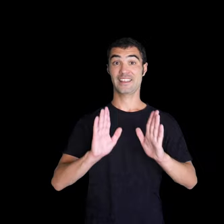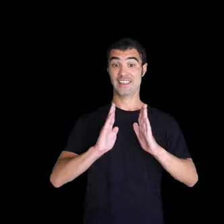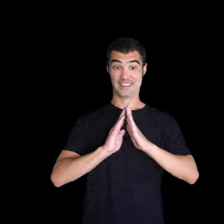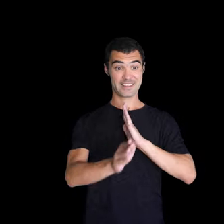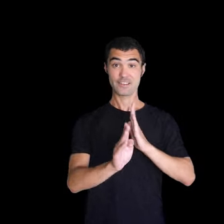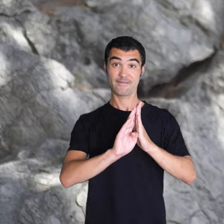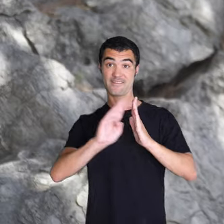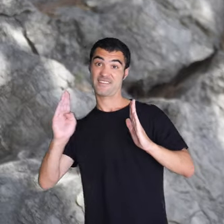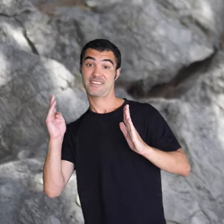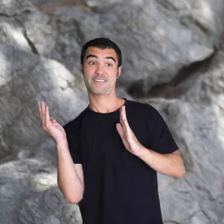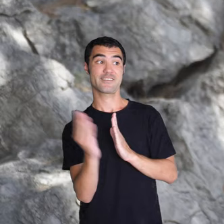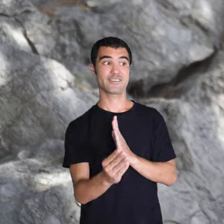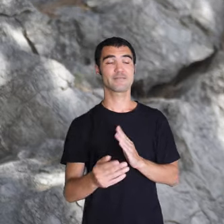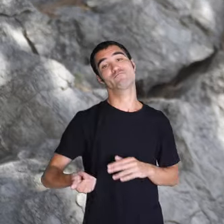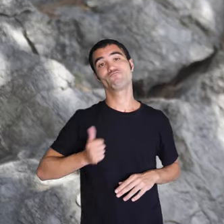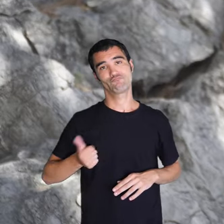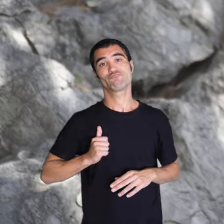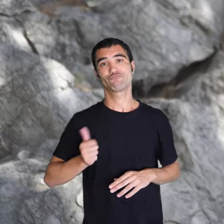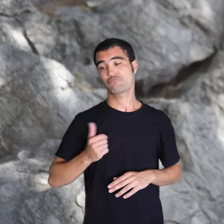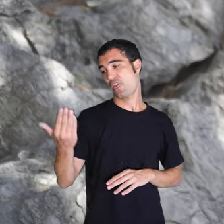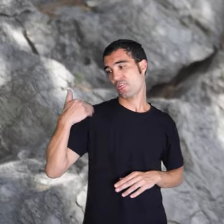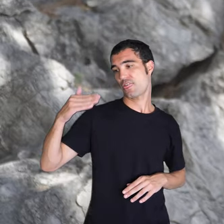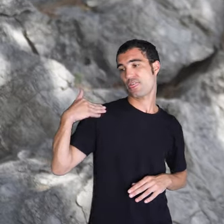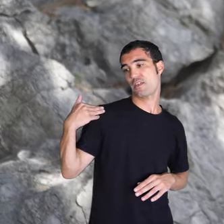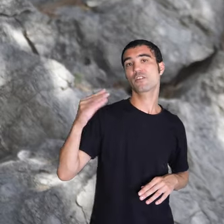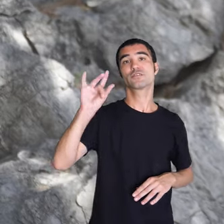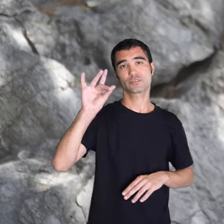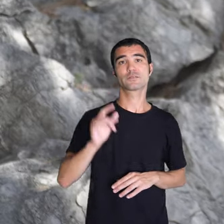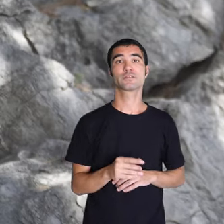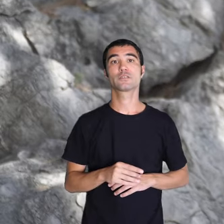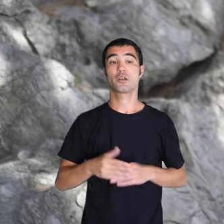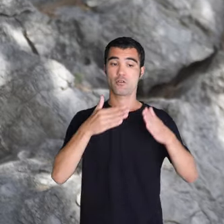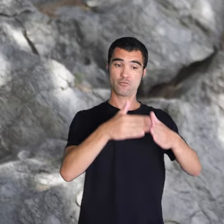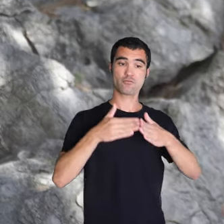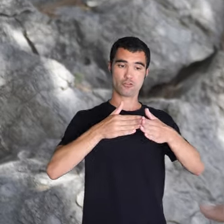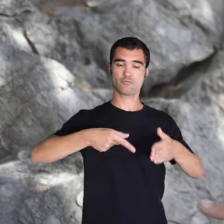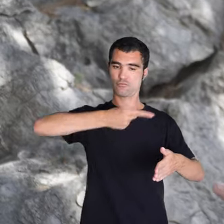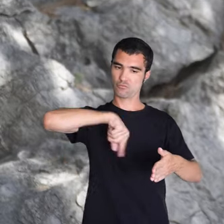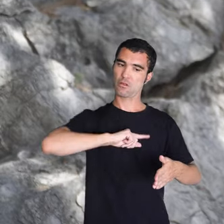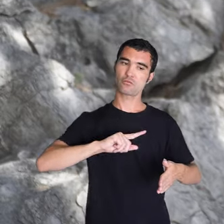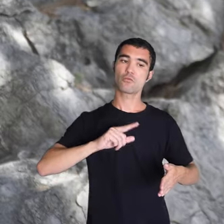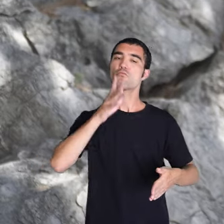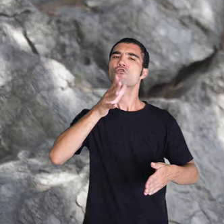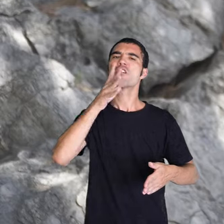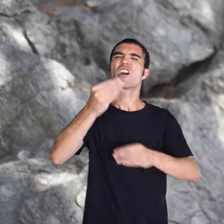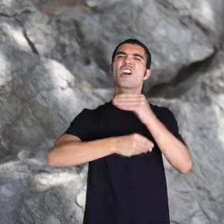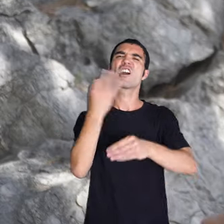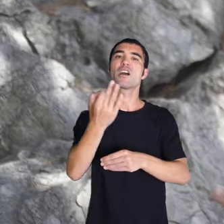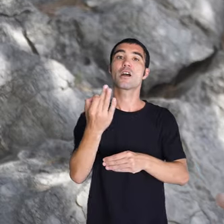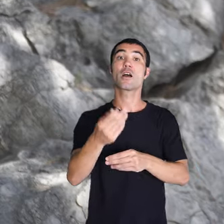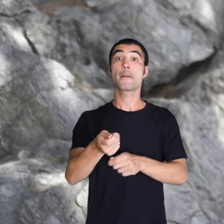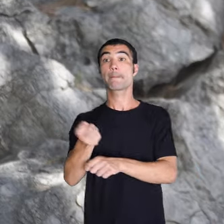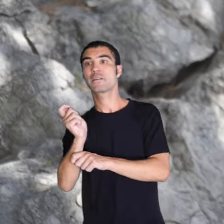Indirectament n'hem tret profit, ara aquests darrers anys, nosaltres, com a barca, perquè hem fet el